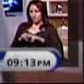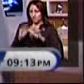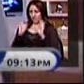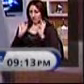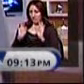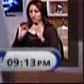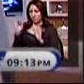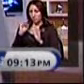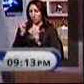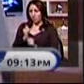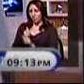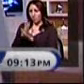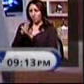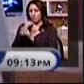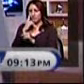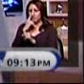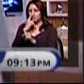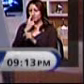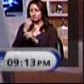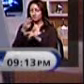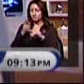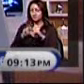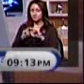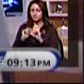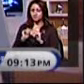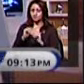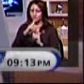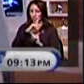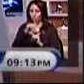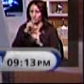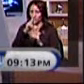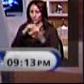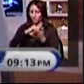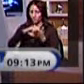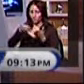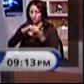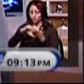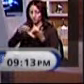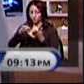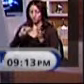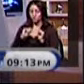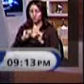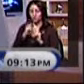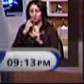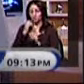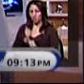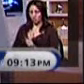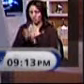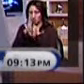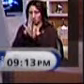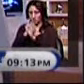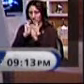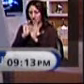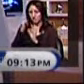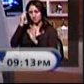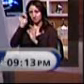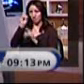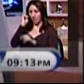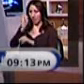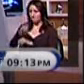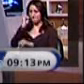دي العبارة دي بتخلينا قلق شوية، لانه دي زي حكاية الحرية والمسؤولية والكلام ده، لانه